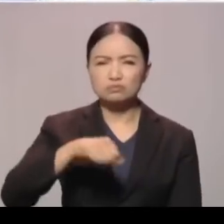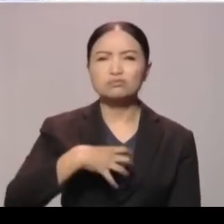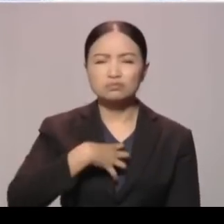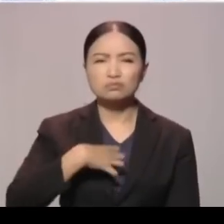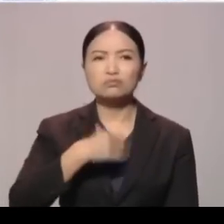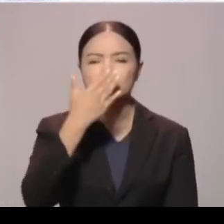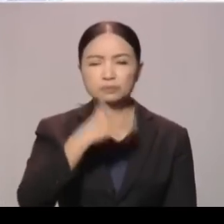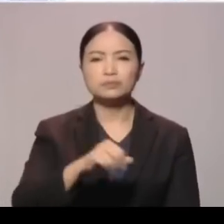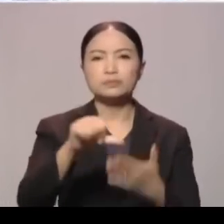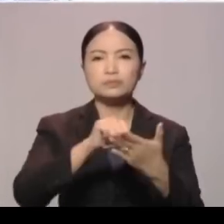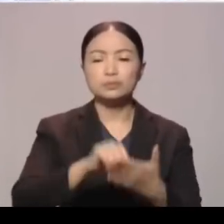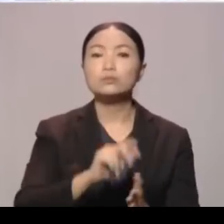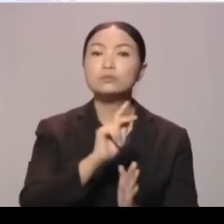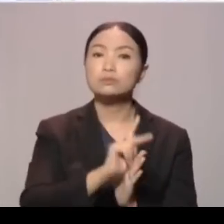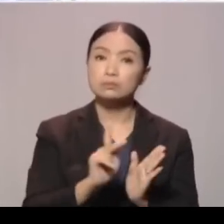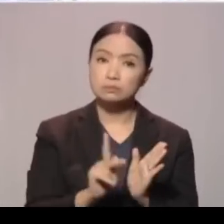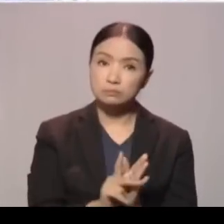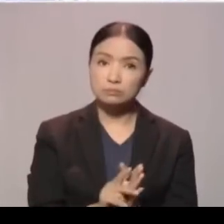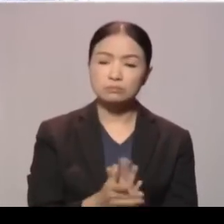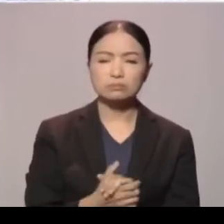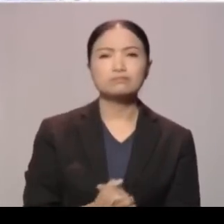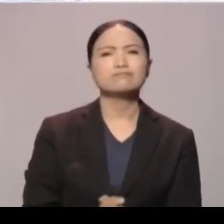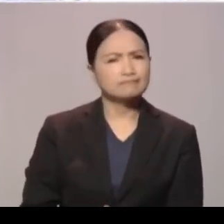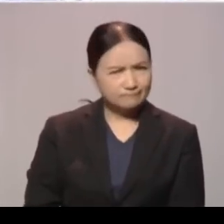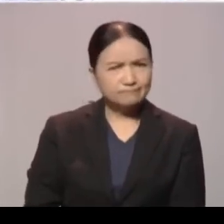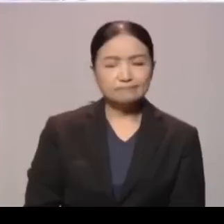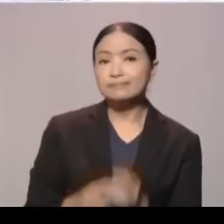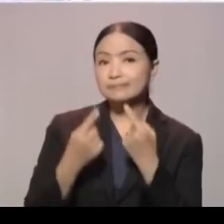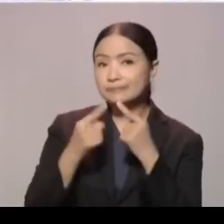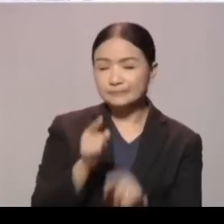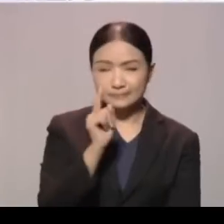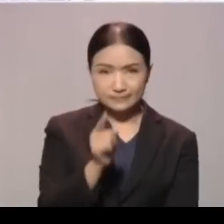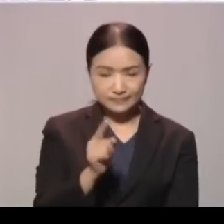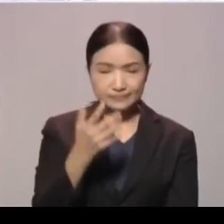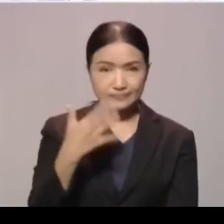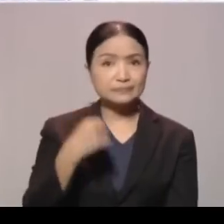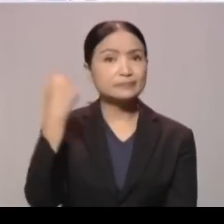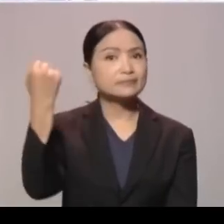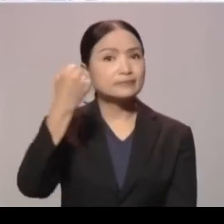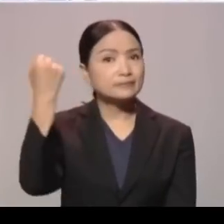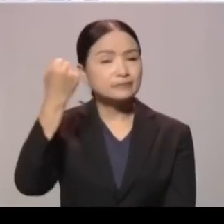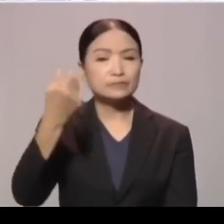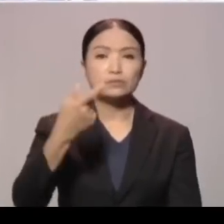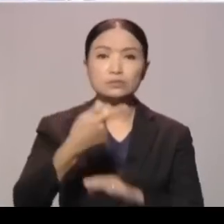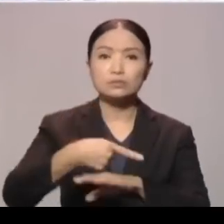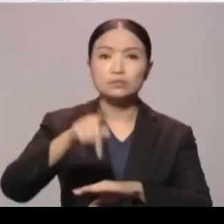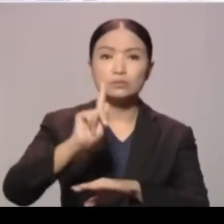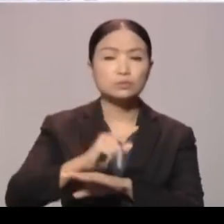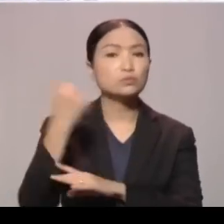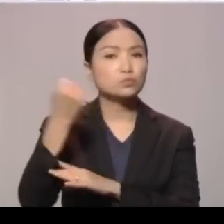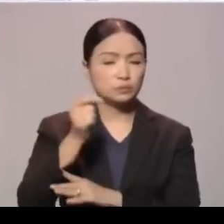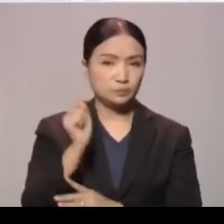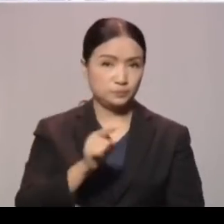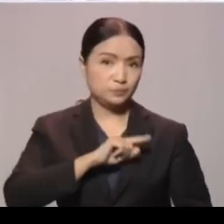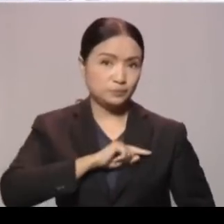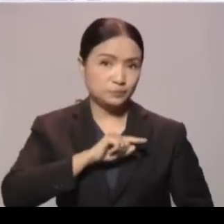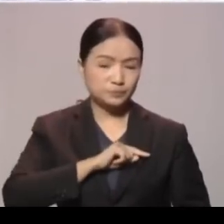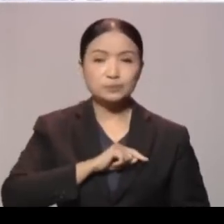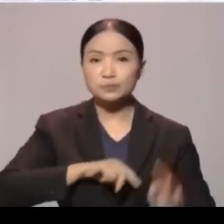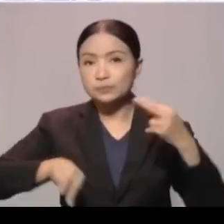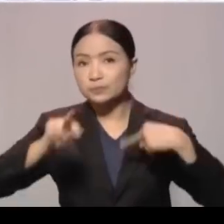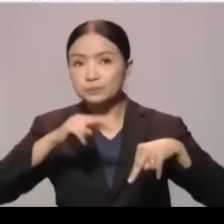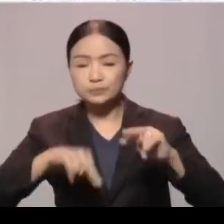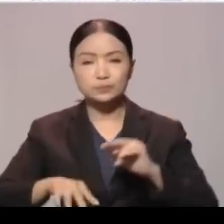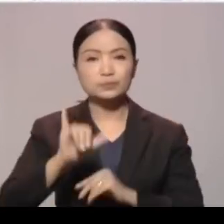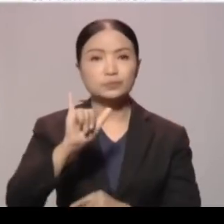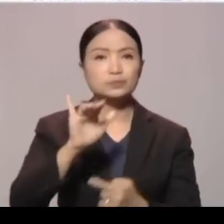ค่ะ คือจริงๆแล้วมันอยู่ในสภานะก็คือมันอาจจะโอเคละนะครับประธานสภาจริงๆมีหน้าที่ดูแลยัตติ